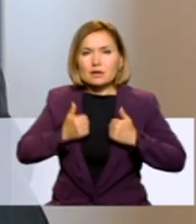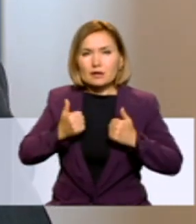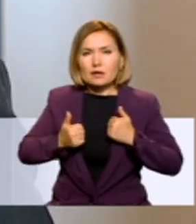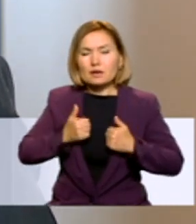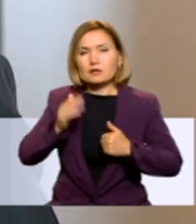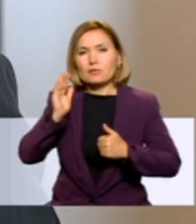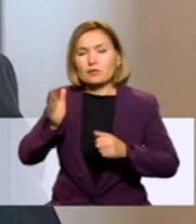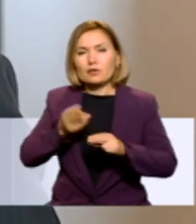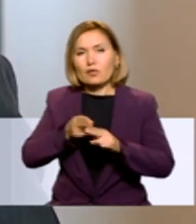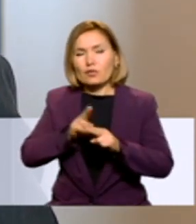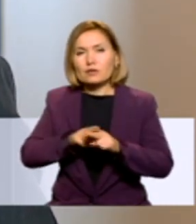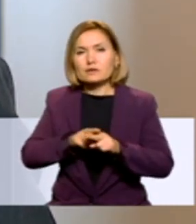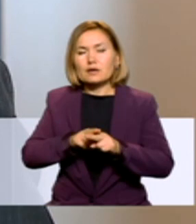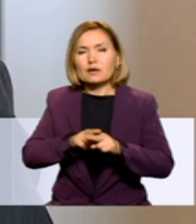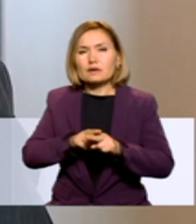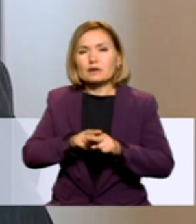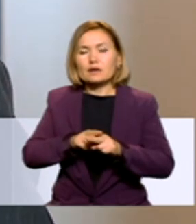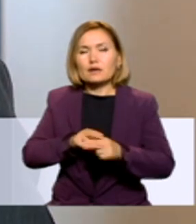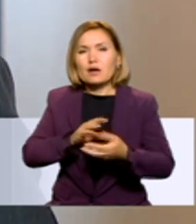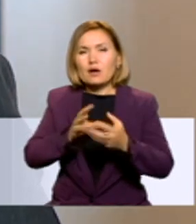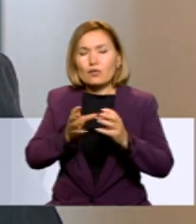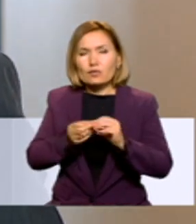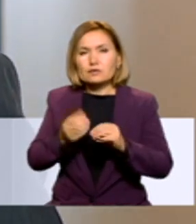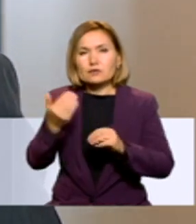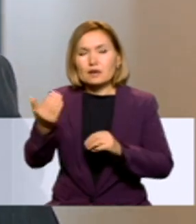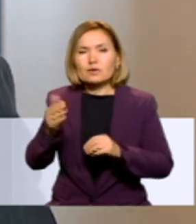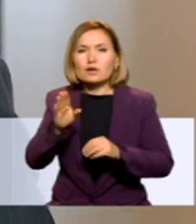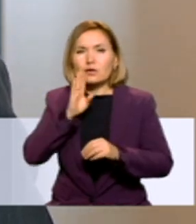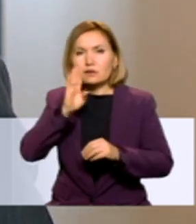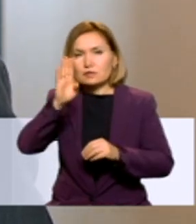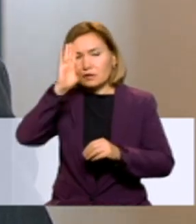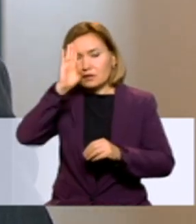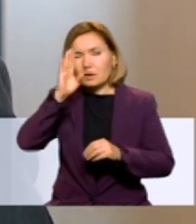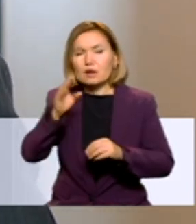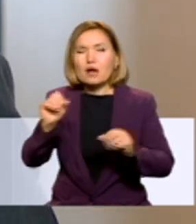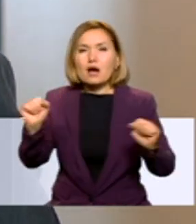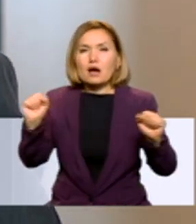жерден байдарка мен каноэда қазір медальді